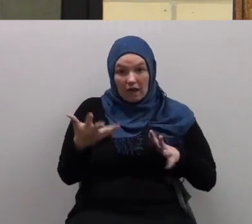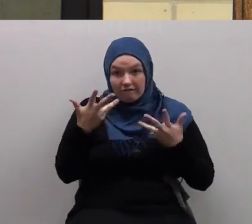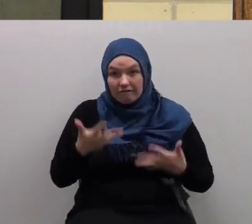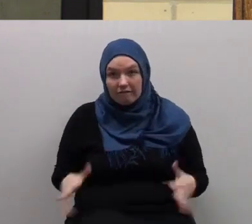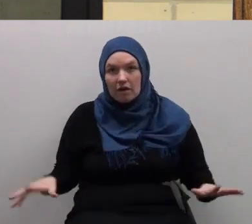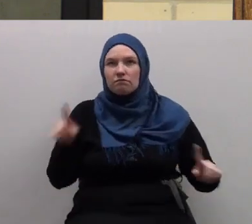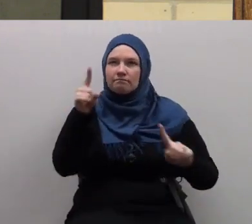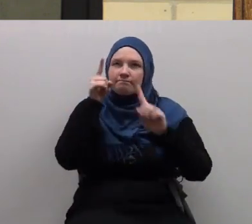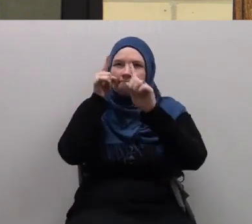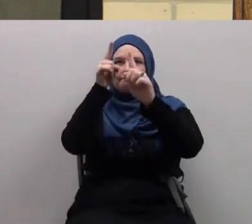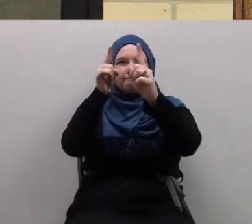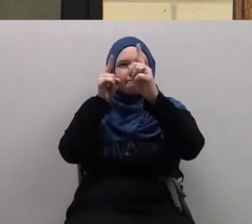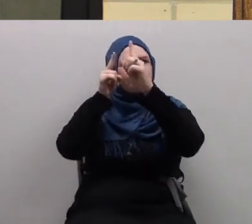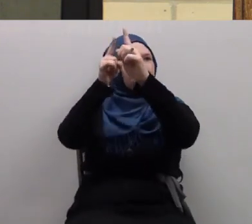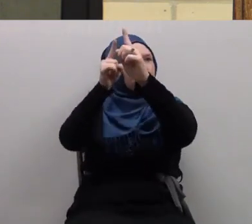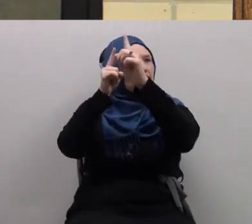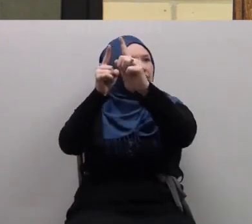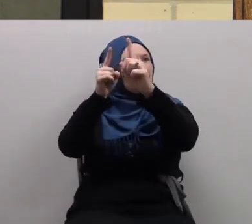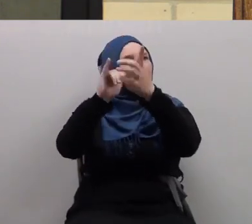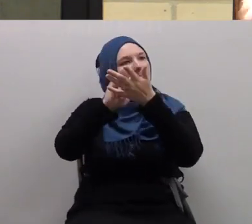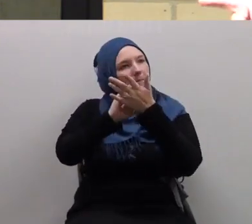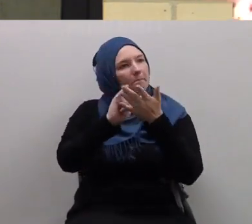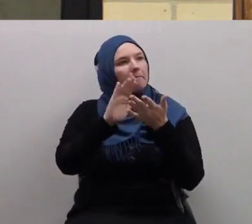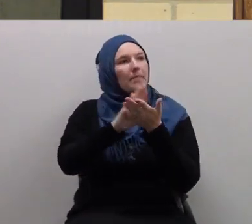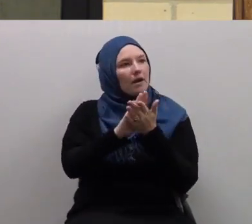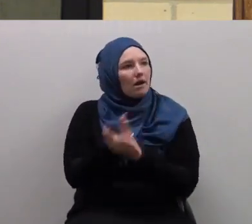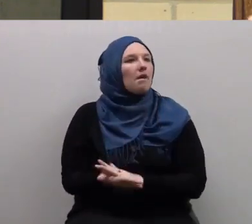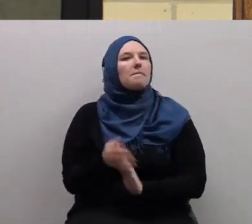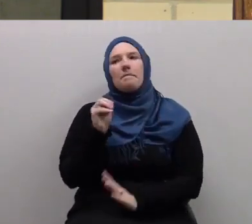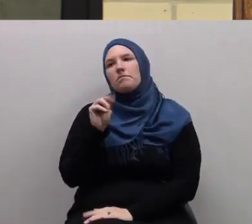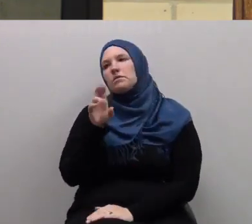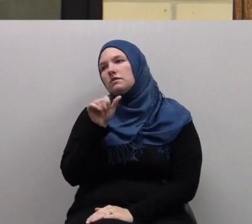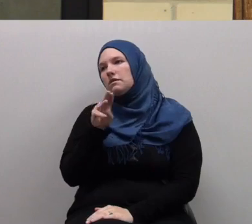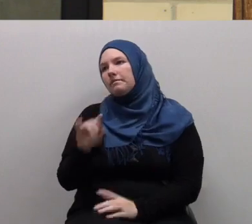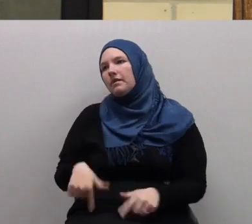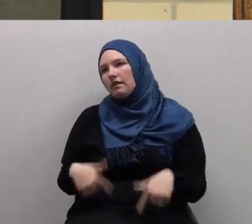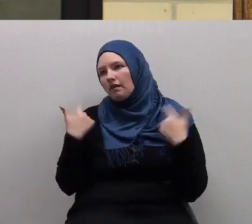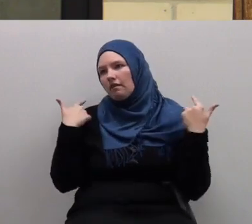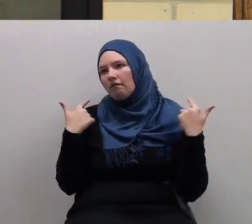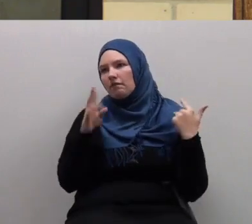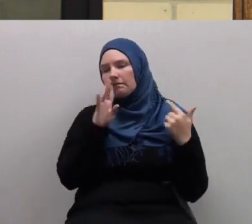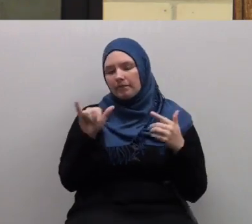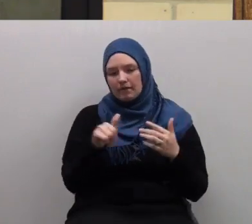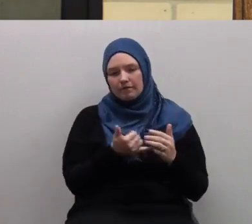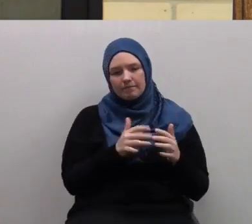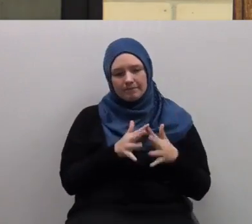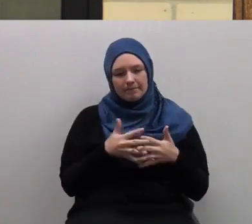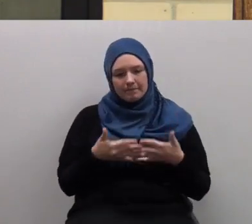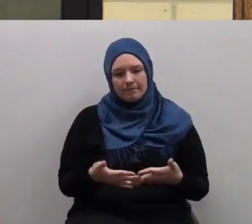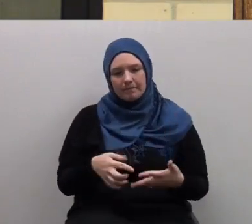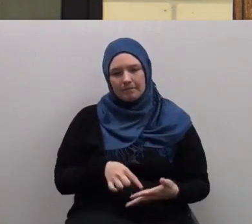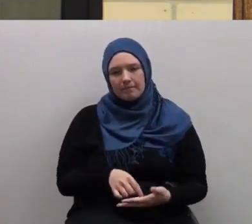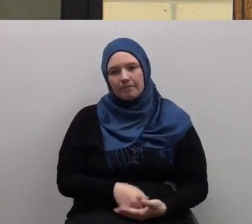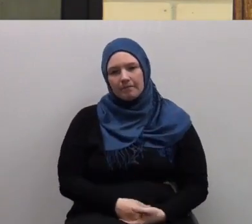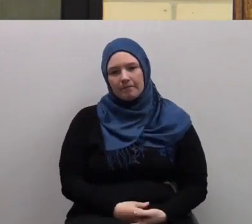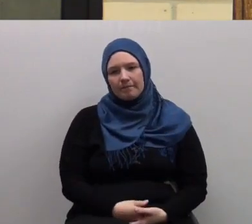لَا شَرِيكَ لَهُ وَبِذَلِكَ أُمِرْتُ وَأَنَا أَوَّلُ